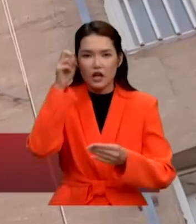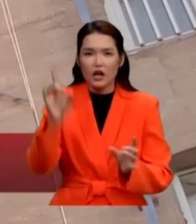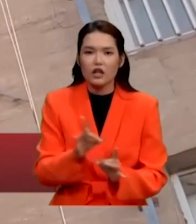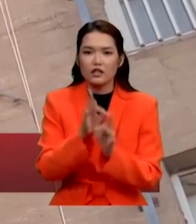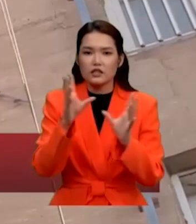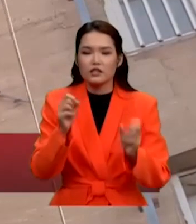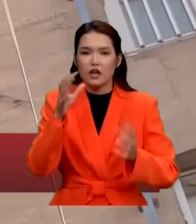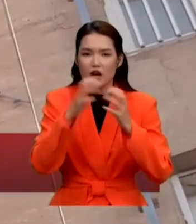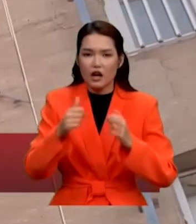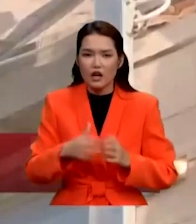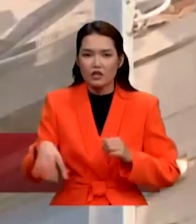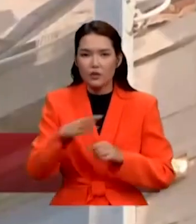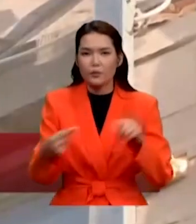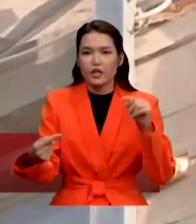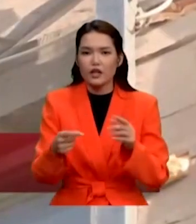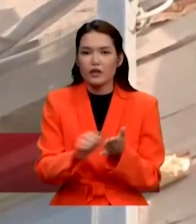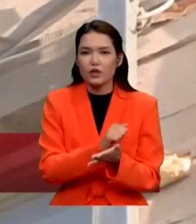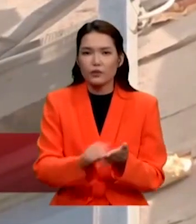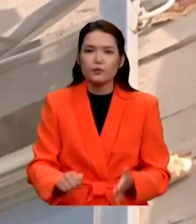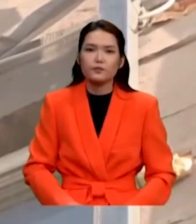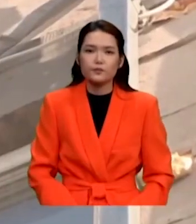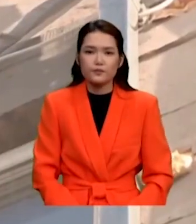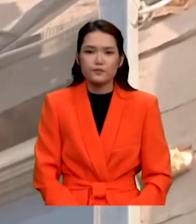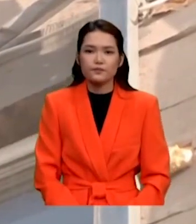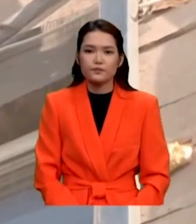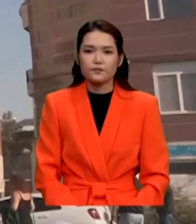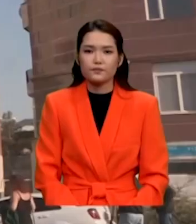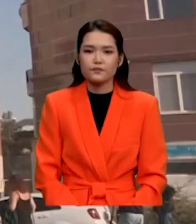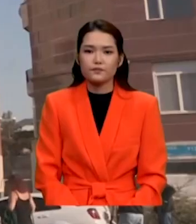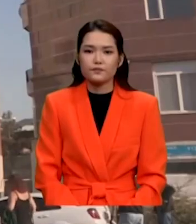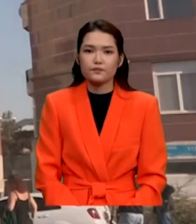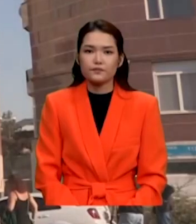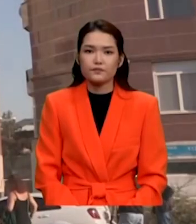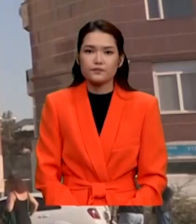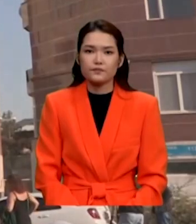затратило на разработку пакета документов. Марина Низовкина, Виталий Зайнтинов, Атамикен Бизнес, Шымкент.